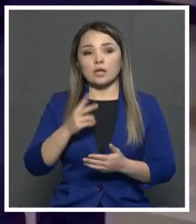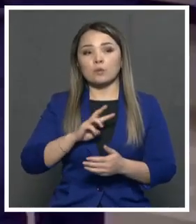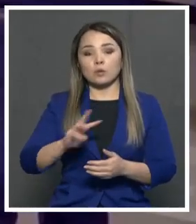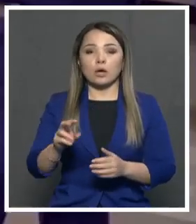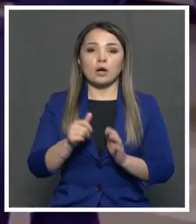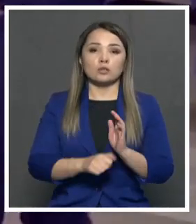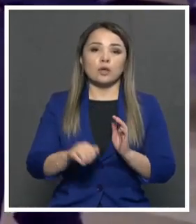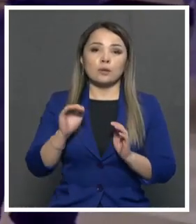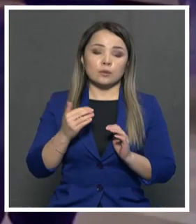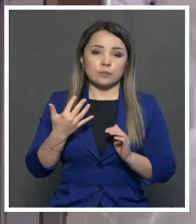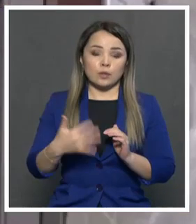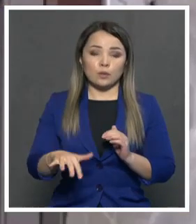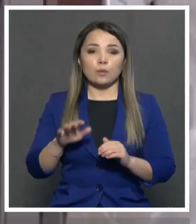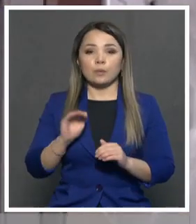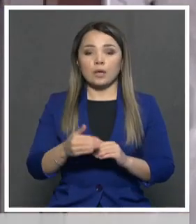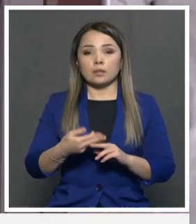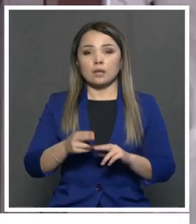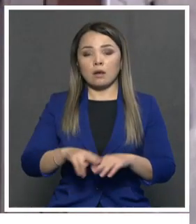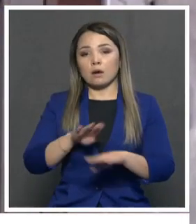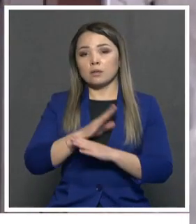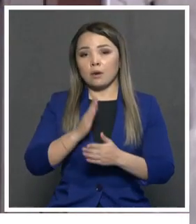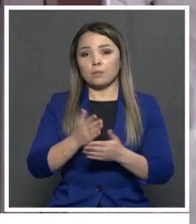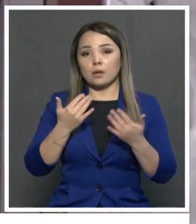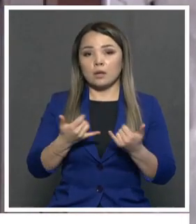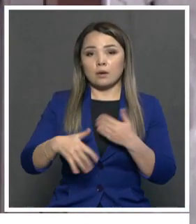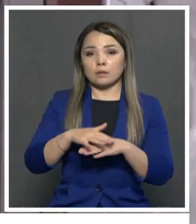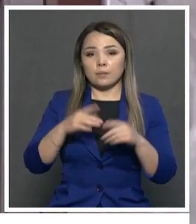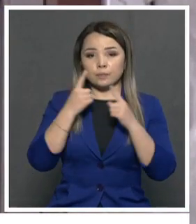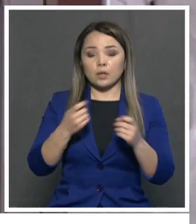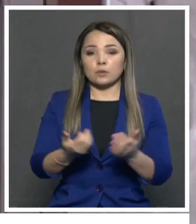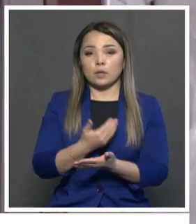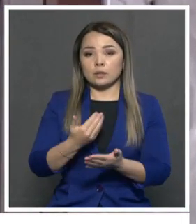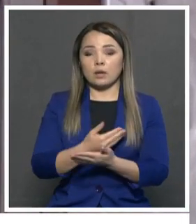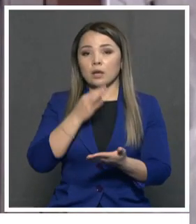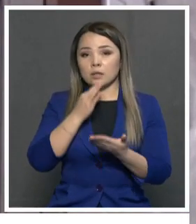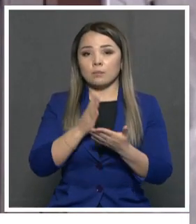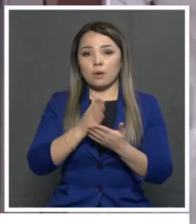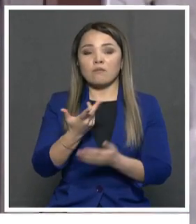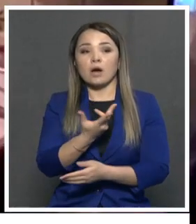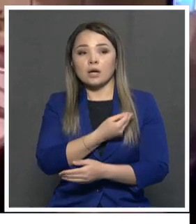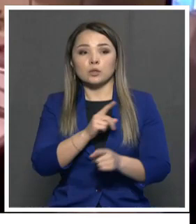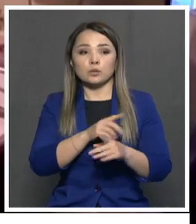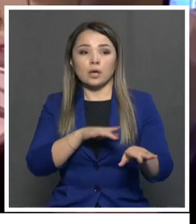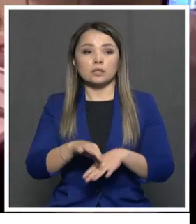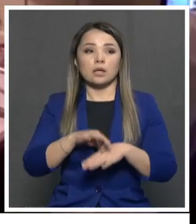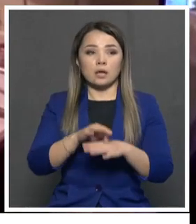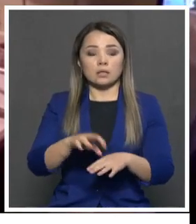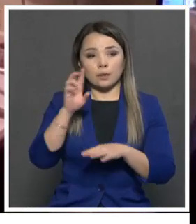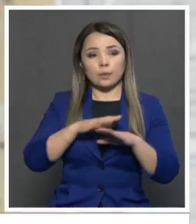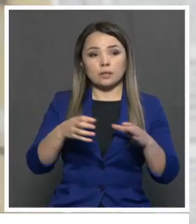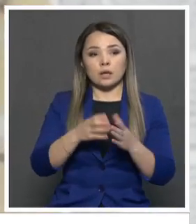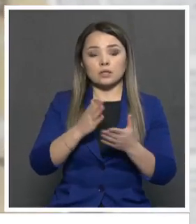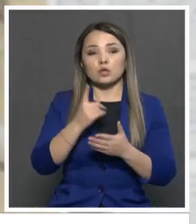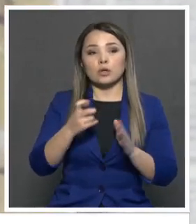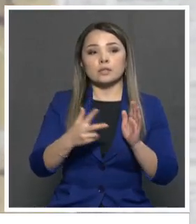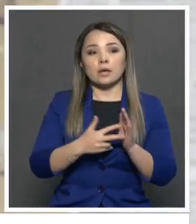миллион 650 мыңнан астамы қайтыс болған. Мұны бүгін Рейтер агенттігі хабарлады. Оның өзге бір дерегінше, вакциналау науқанына кіріскен мемлекеттер саны